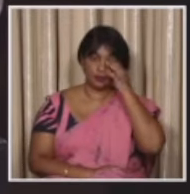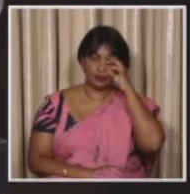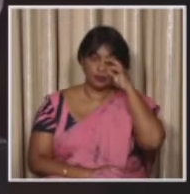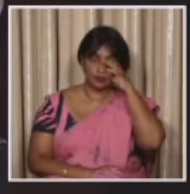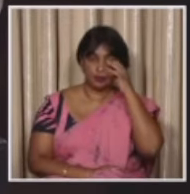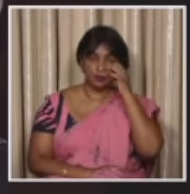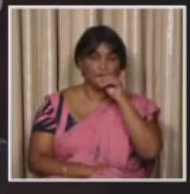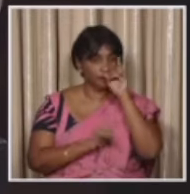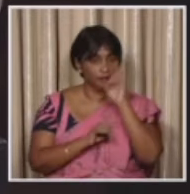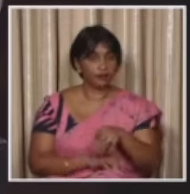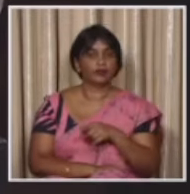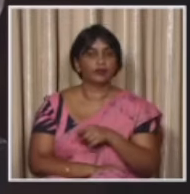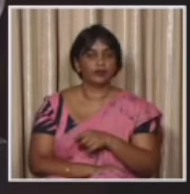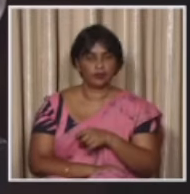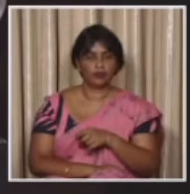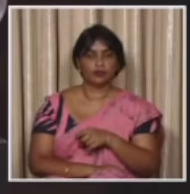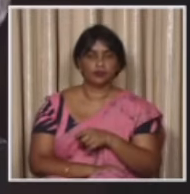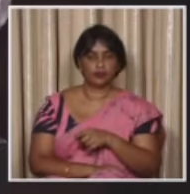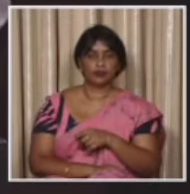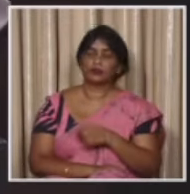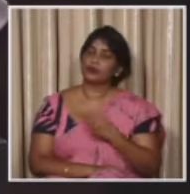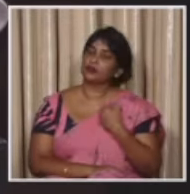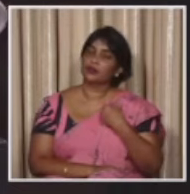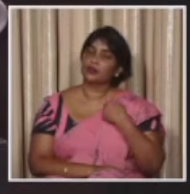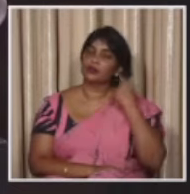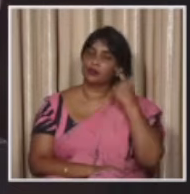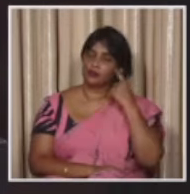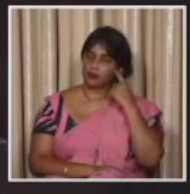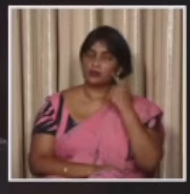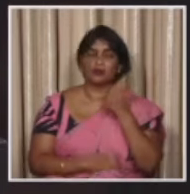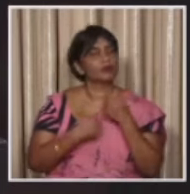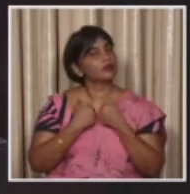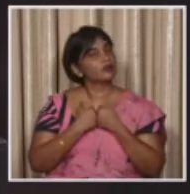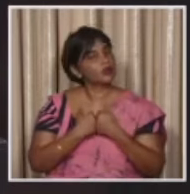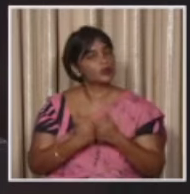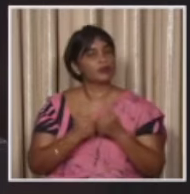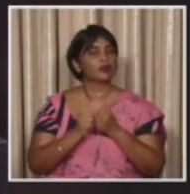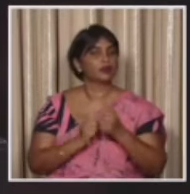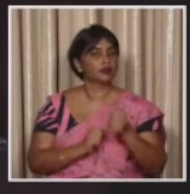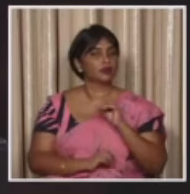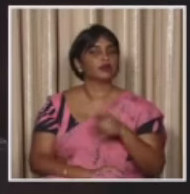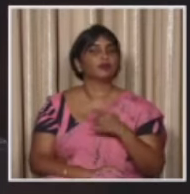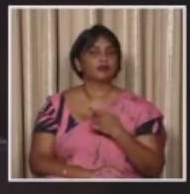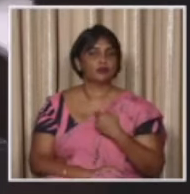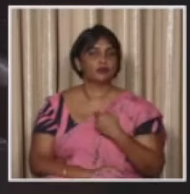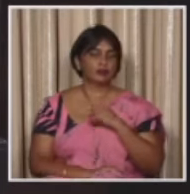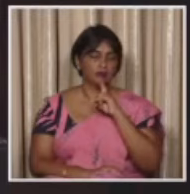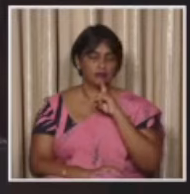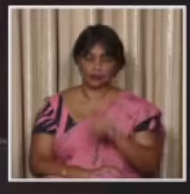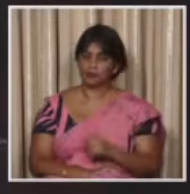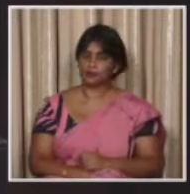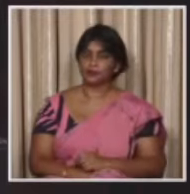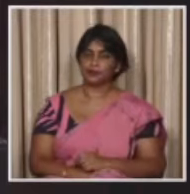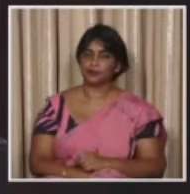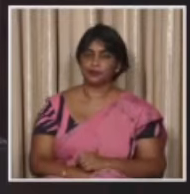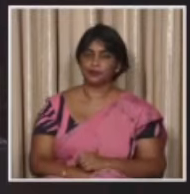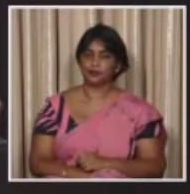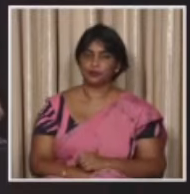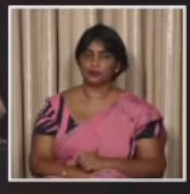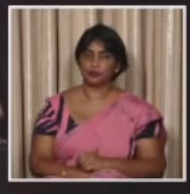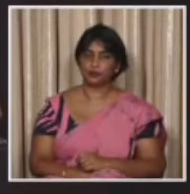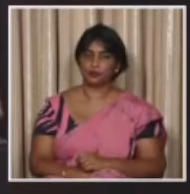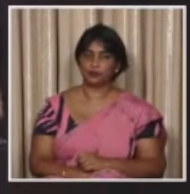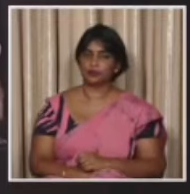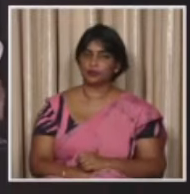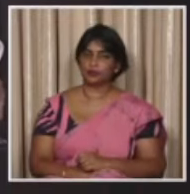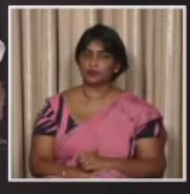නම් ඒක මං හිතන්නේ ප්‍රගතිශීලී ක්‍රියාවක් හැටියට මං සඳහන් කරන්නට කැමතියි. ඒ